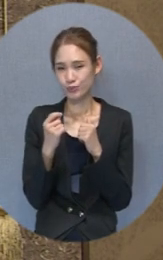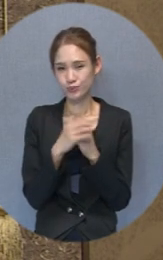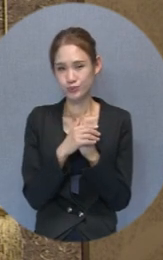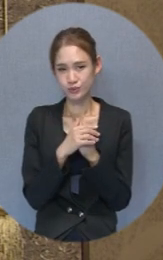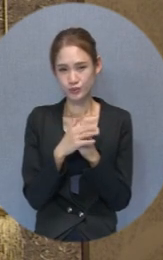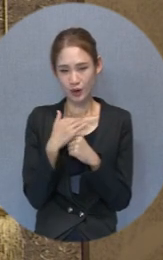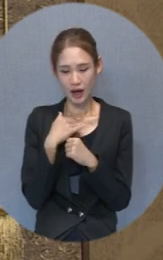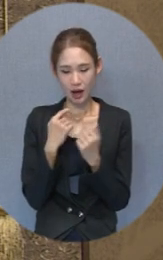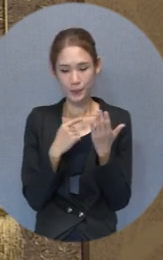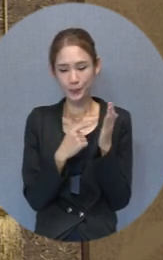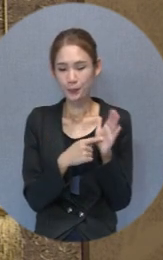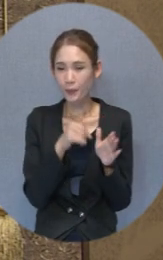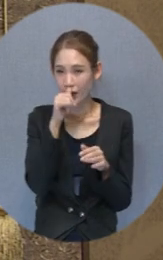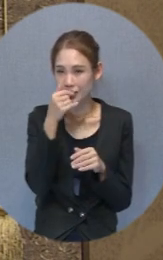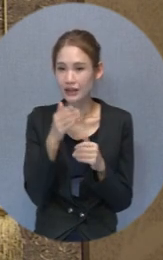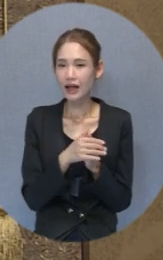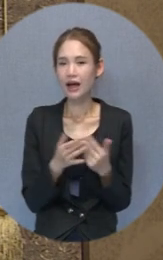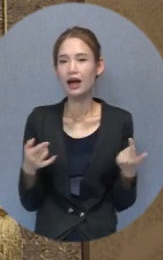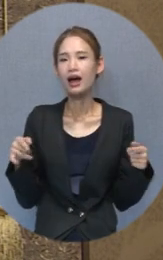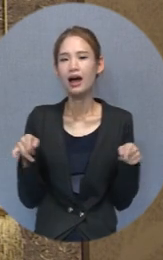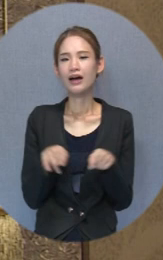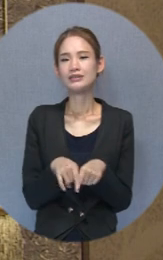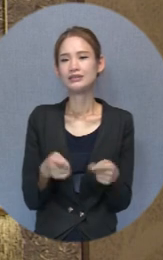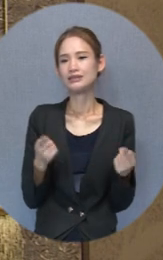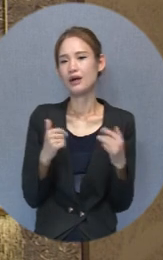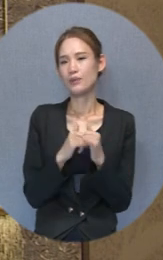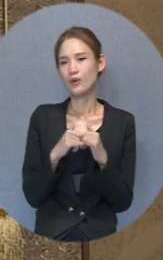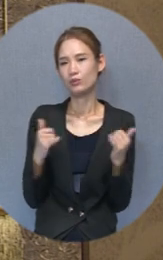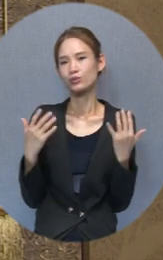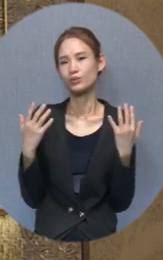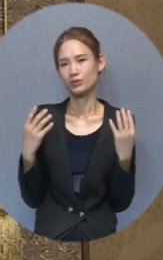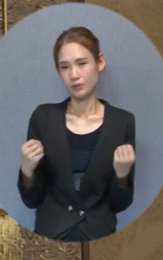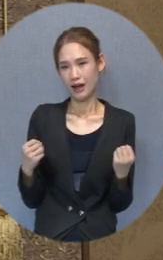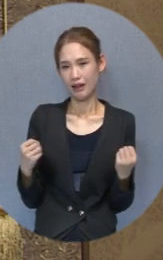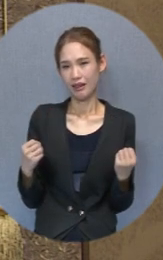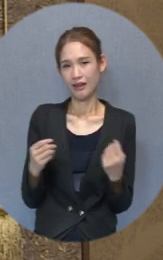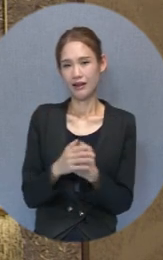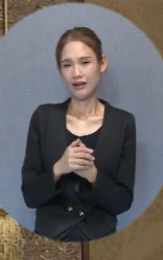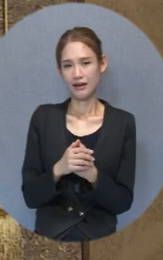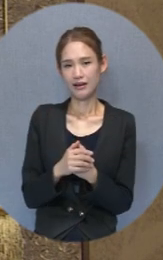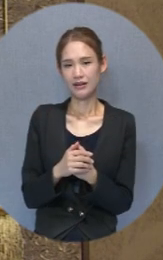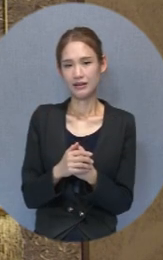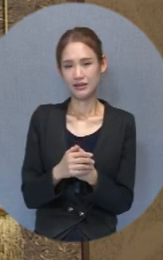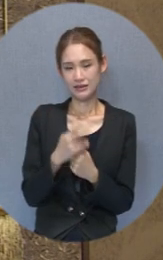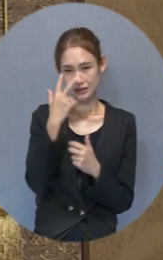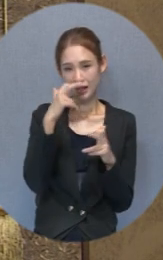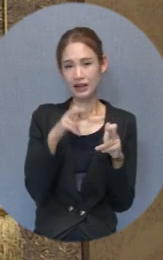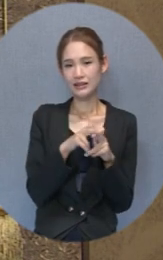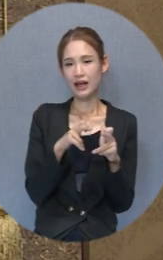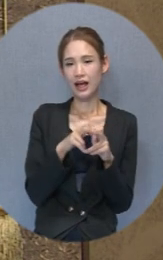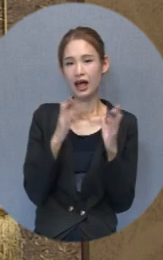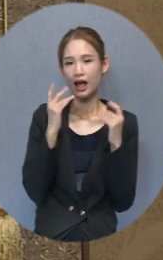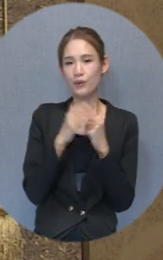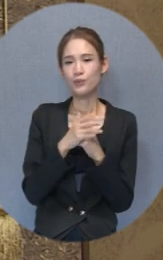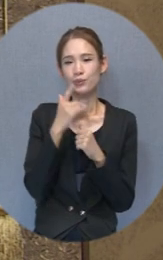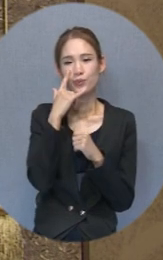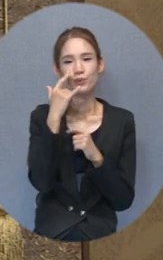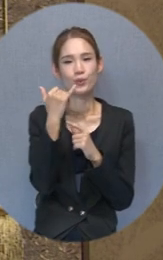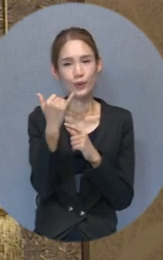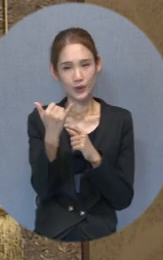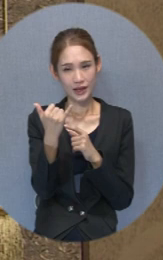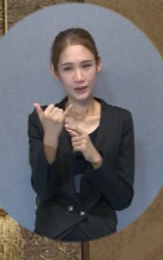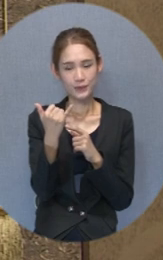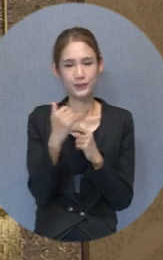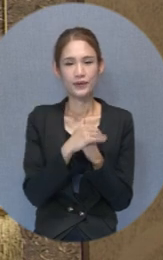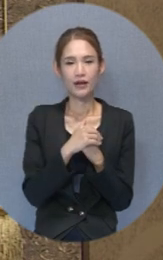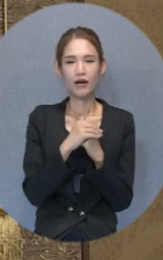노출이 되지만 같이 참여하시는 분들이 많아요. 그러니까 시각장애 아동의 부모님들. 네, 그러니까